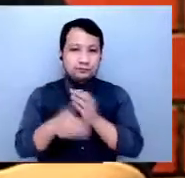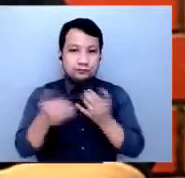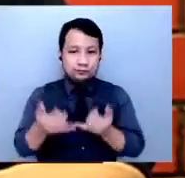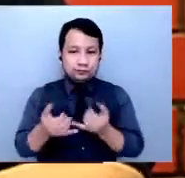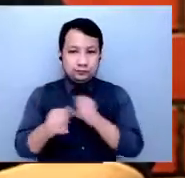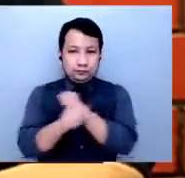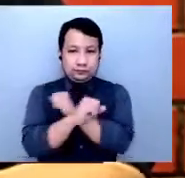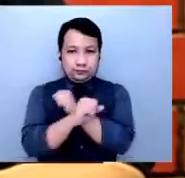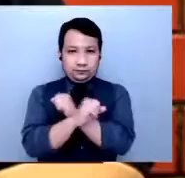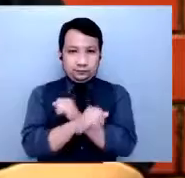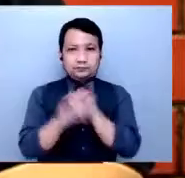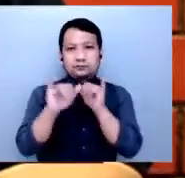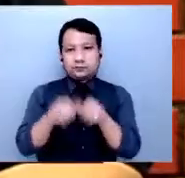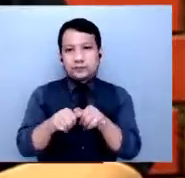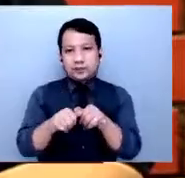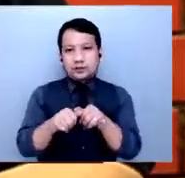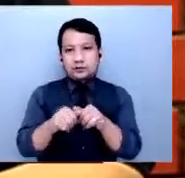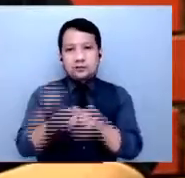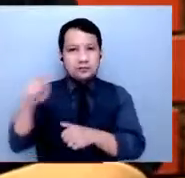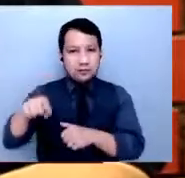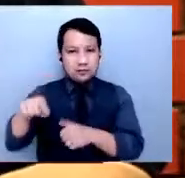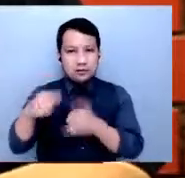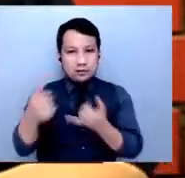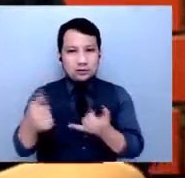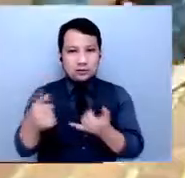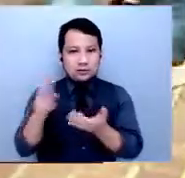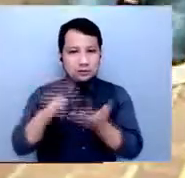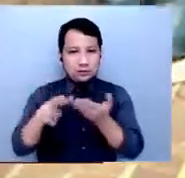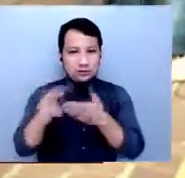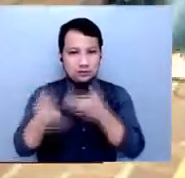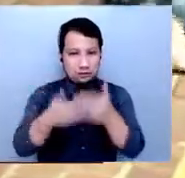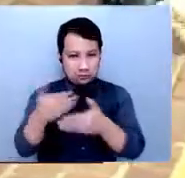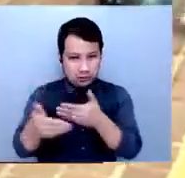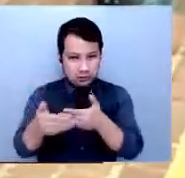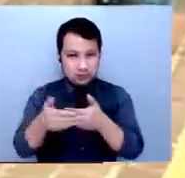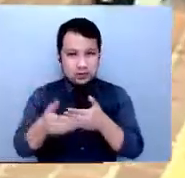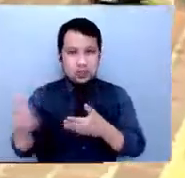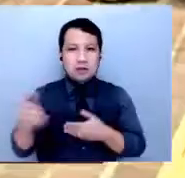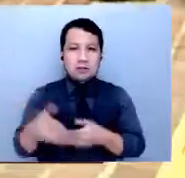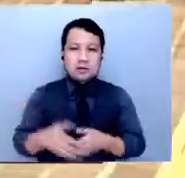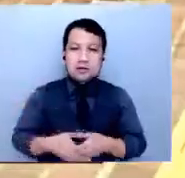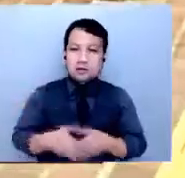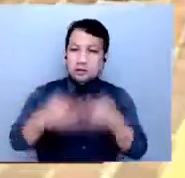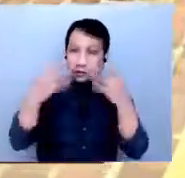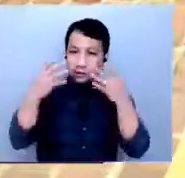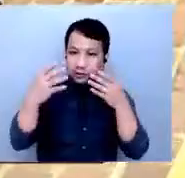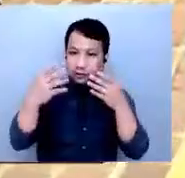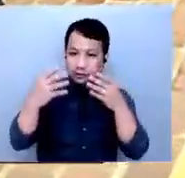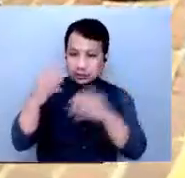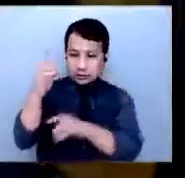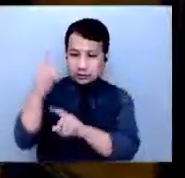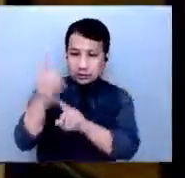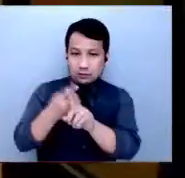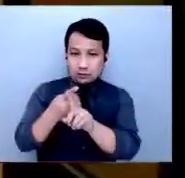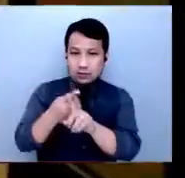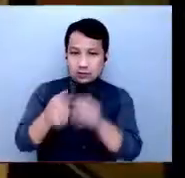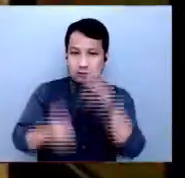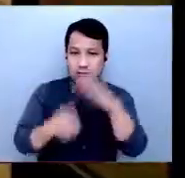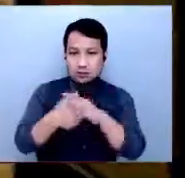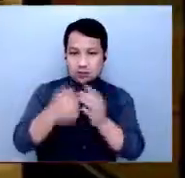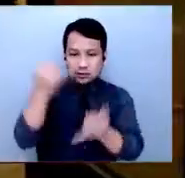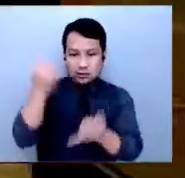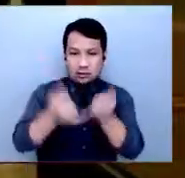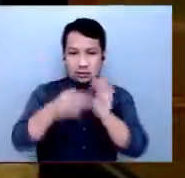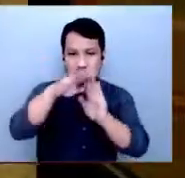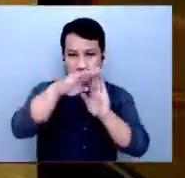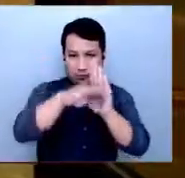substitution remains a necessary and valid procedure. Sa Disyembre, inaasahang ilalabas ng COMELEC ang final list of